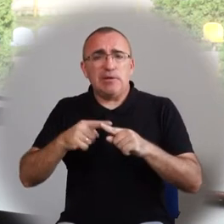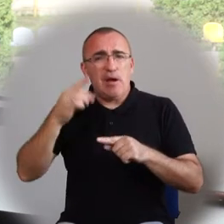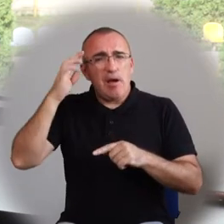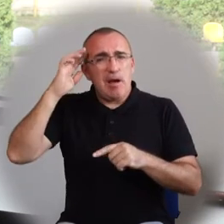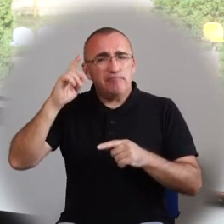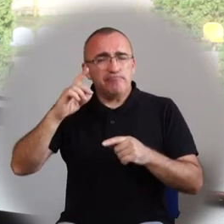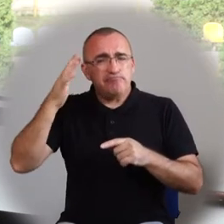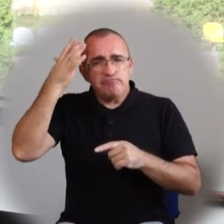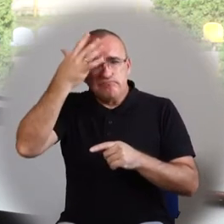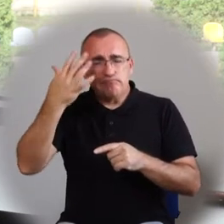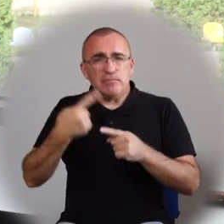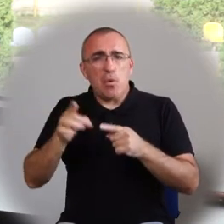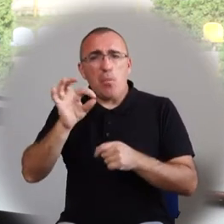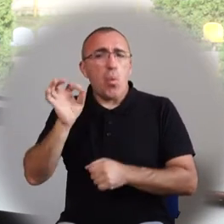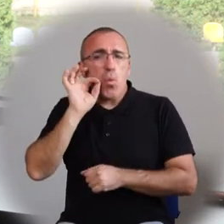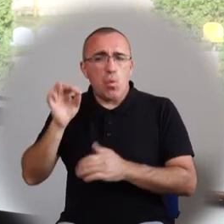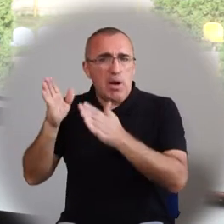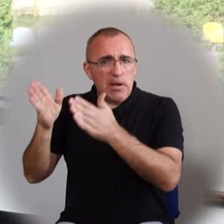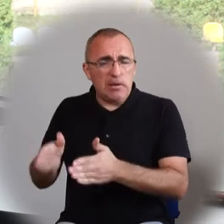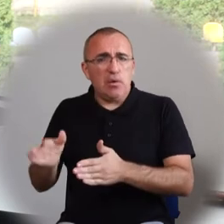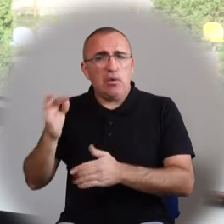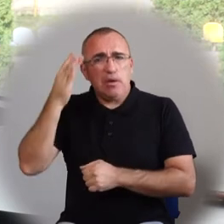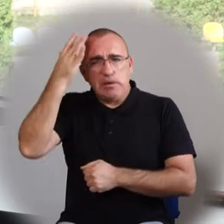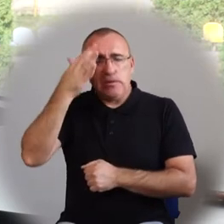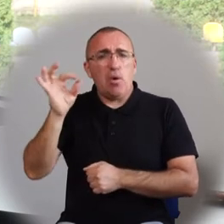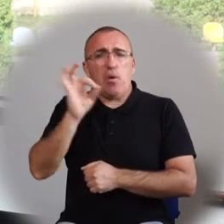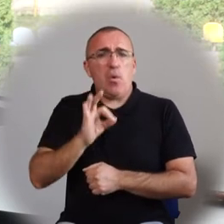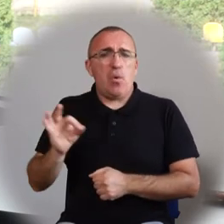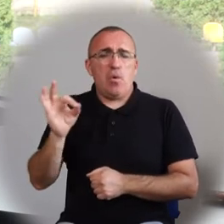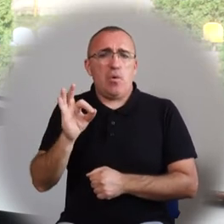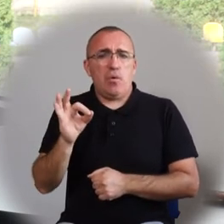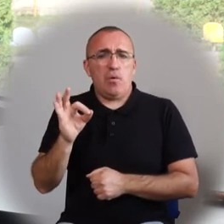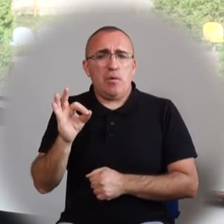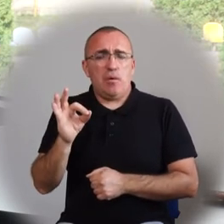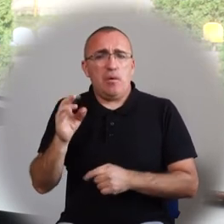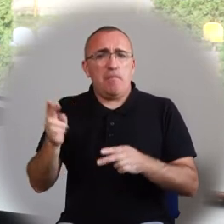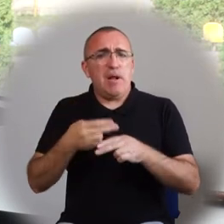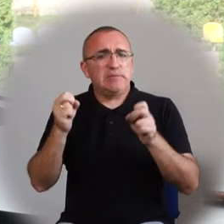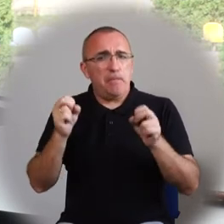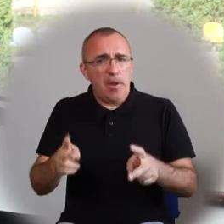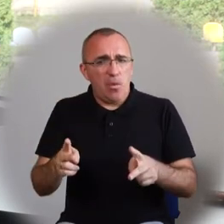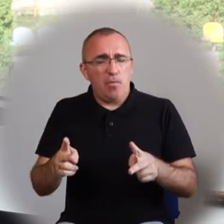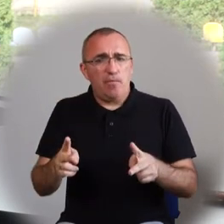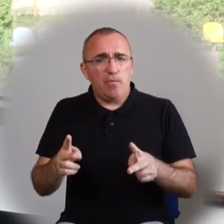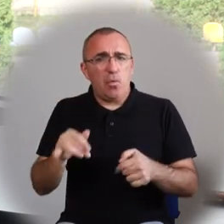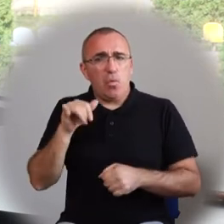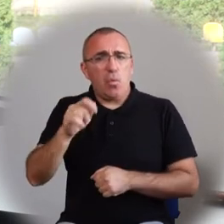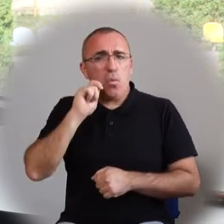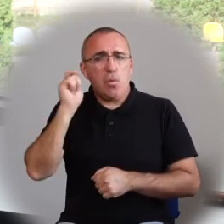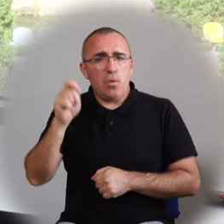чинником. Це ідеологія проукраїнська, це ідеологія безпекова,